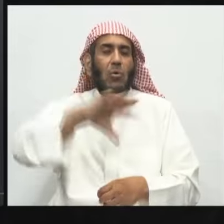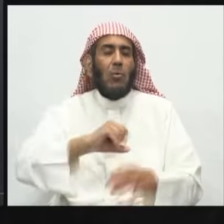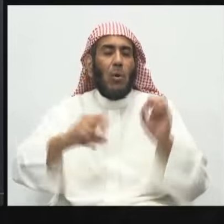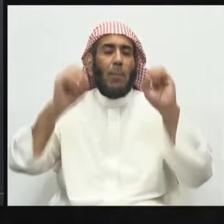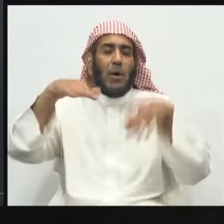وبركاته